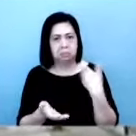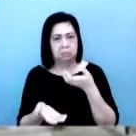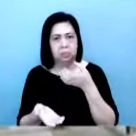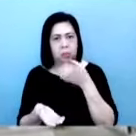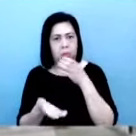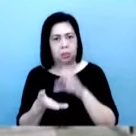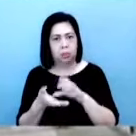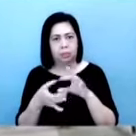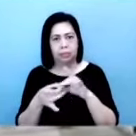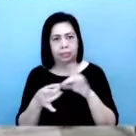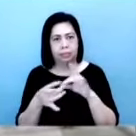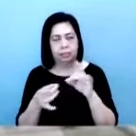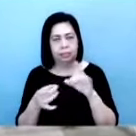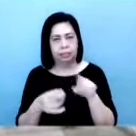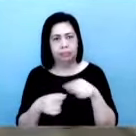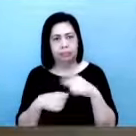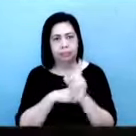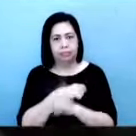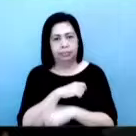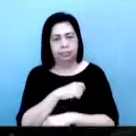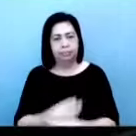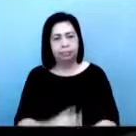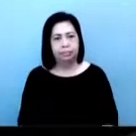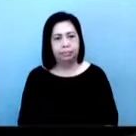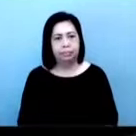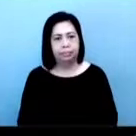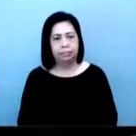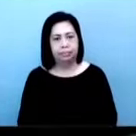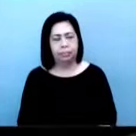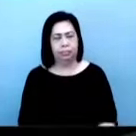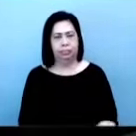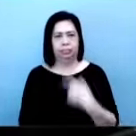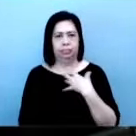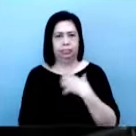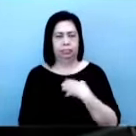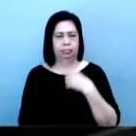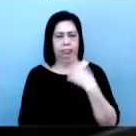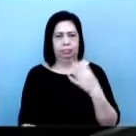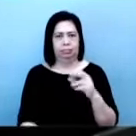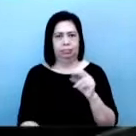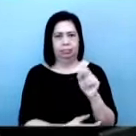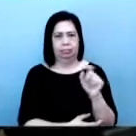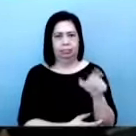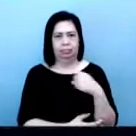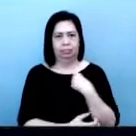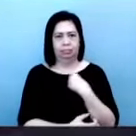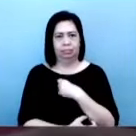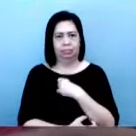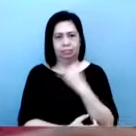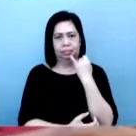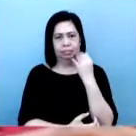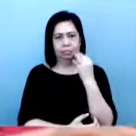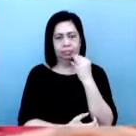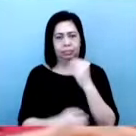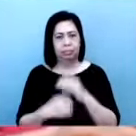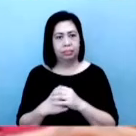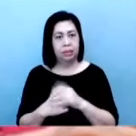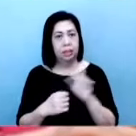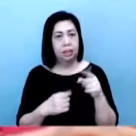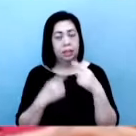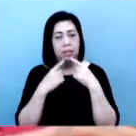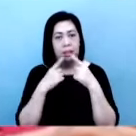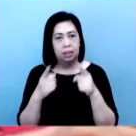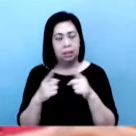smni sa ipinataw na suspensyon umalma naman sa desisyon ng ntc si senadora IMY Marcos sa kanyang pahayag